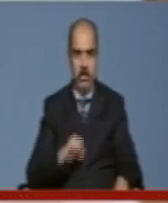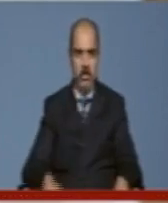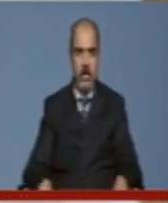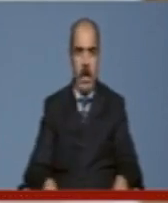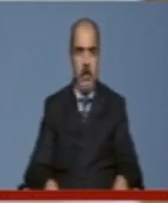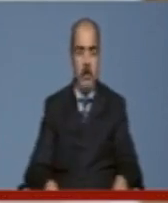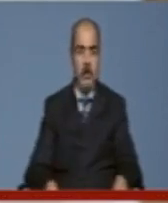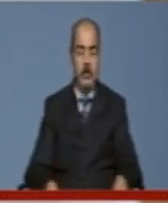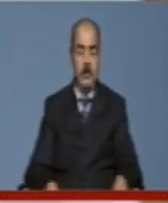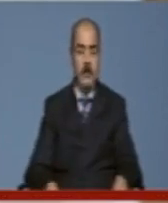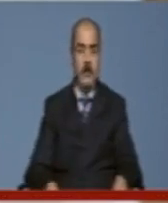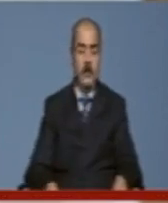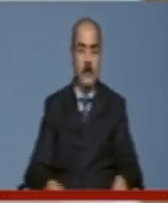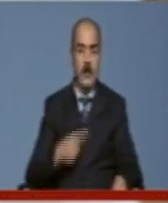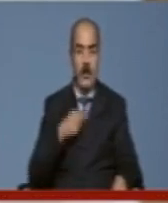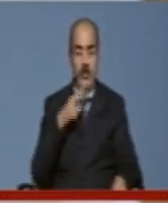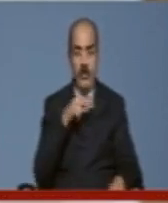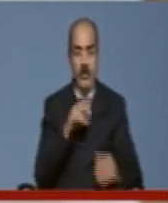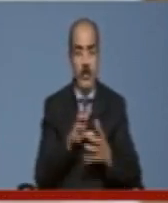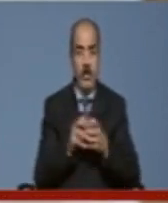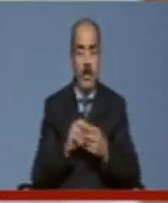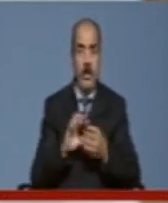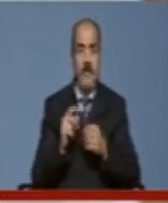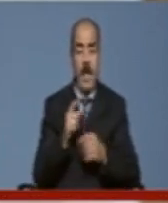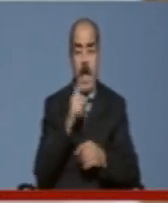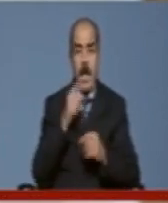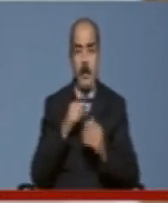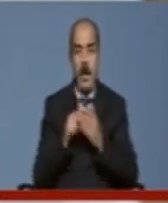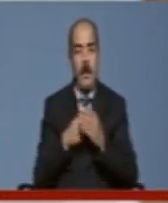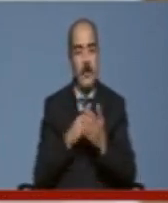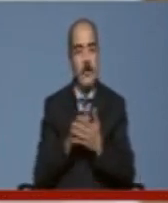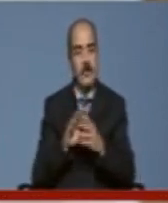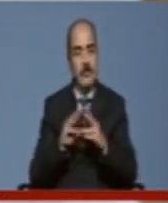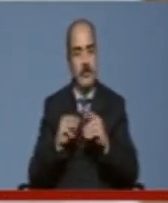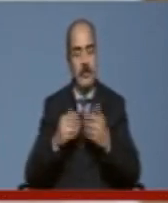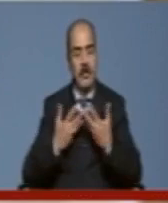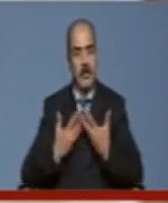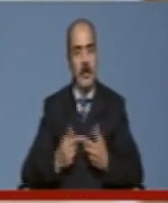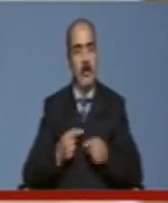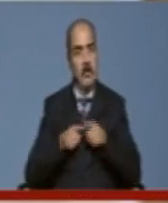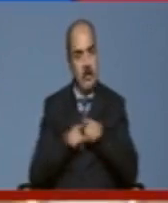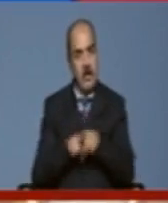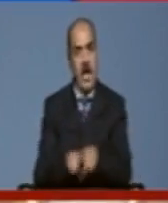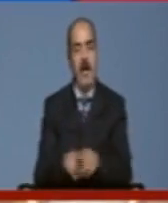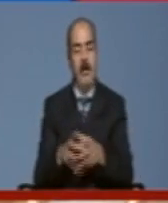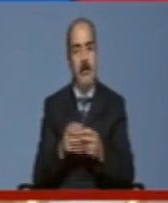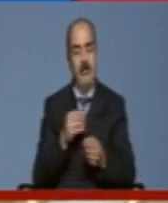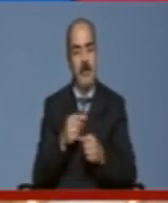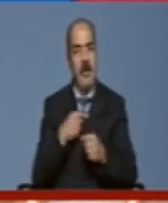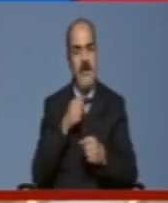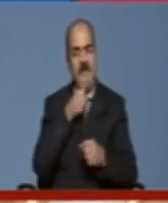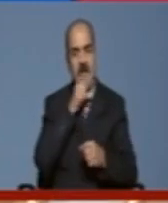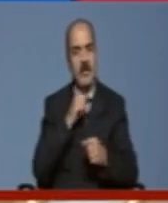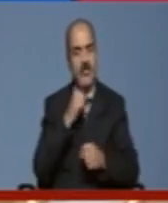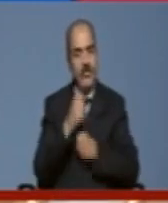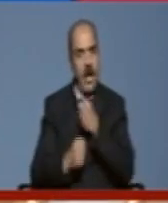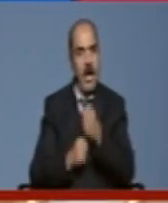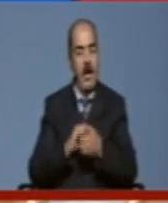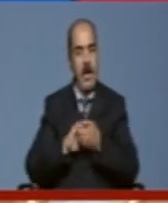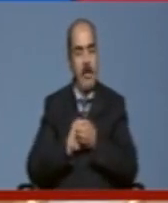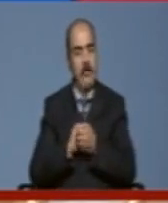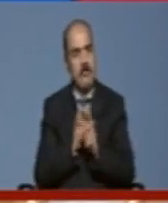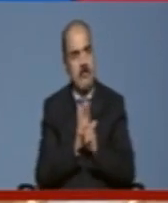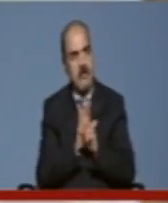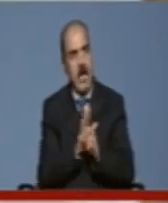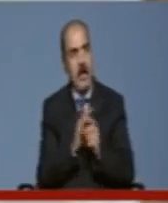هذا هو الوضع الذي نريد أن نجد حلا له بالعمل معكم وإلى جانبكم. كما تعرفون فرنسا تعمل لدعم هذا